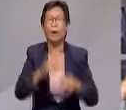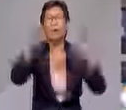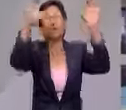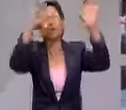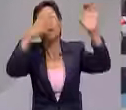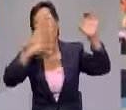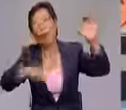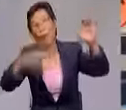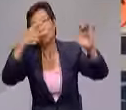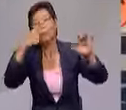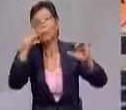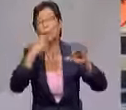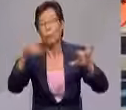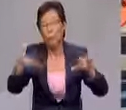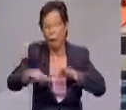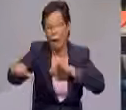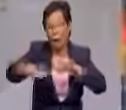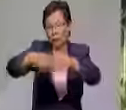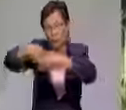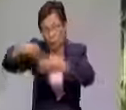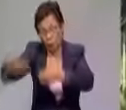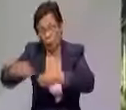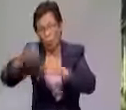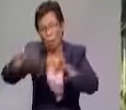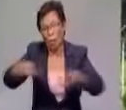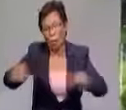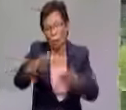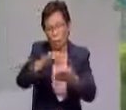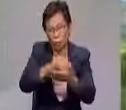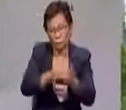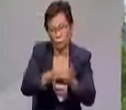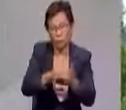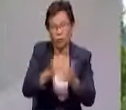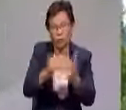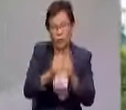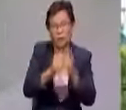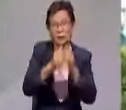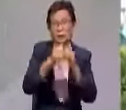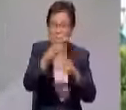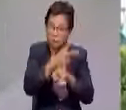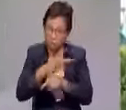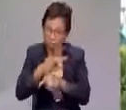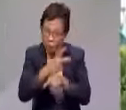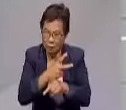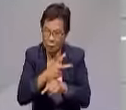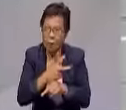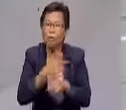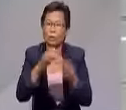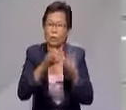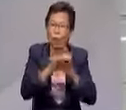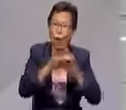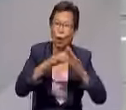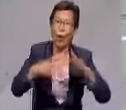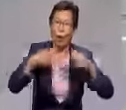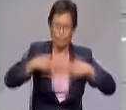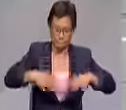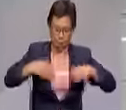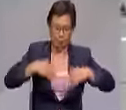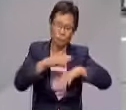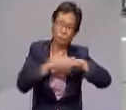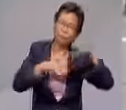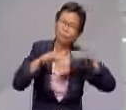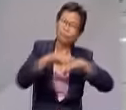panas, bagi yang ingin melakukan aktiviti luar boleh berbuat demikian dengan langkah berjaga-jaga seperti memakai pakaian yang